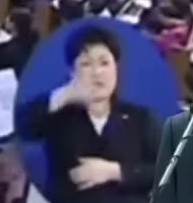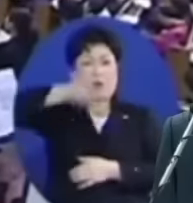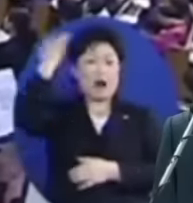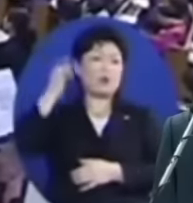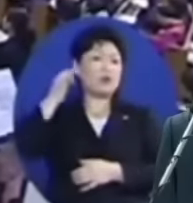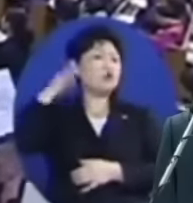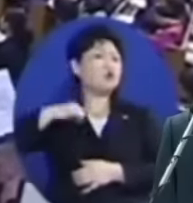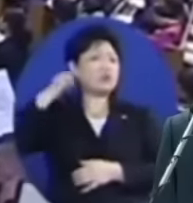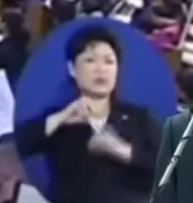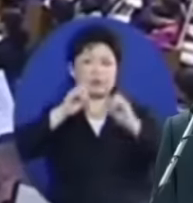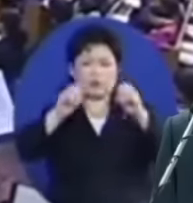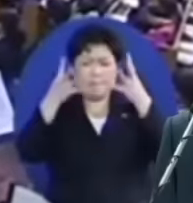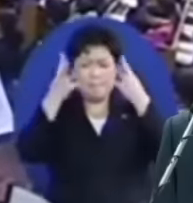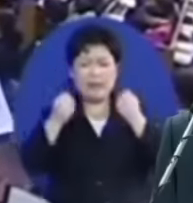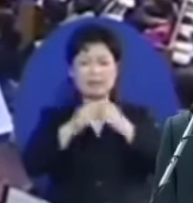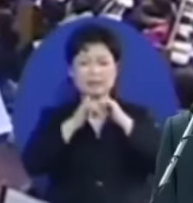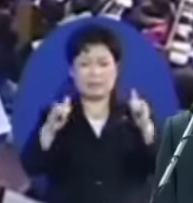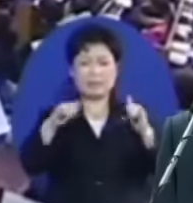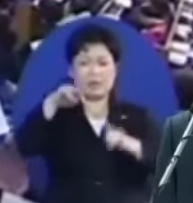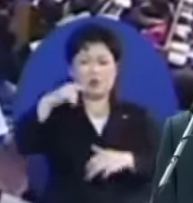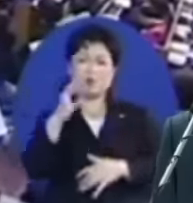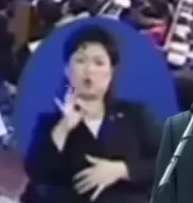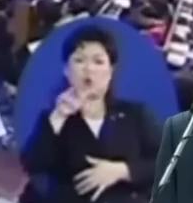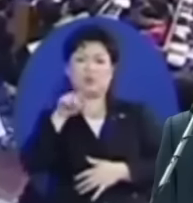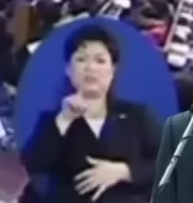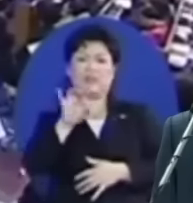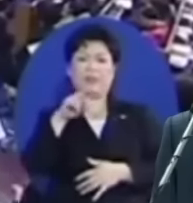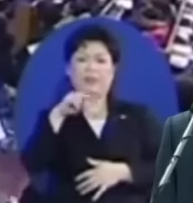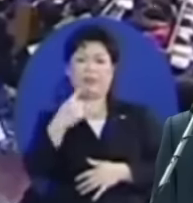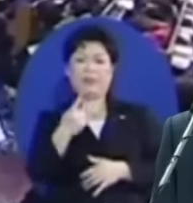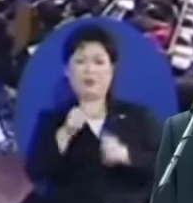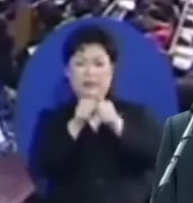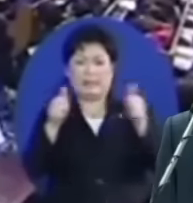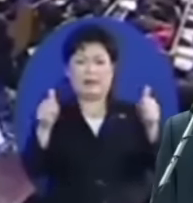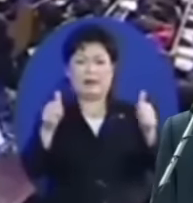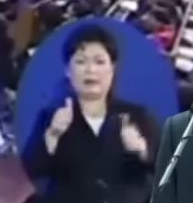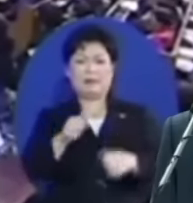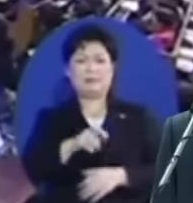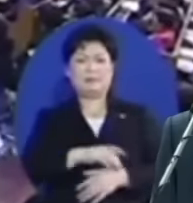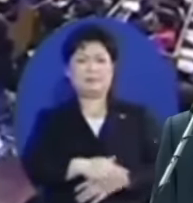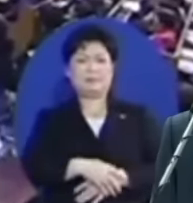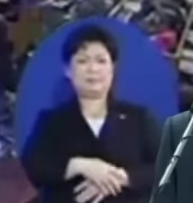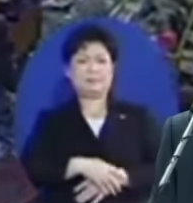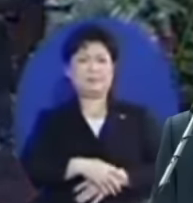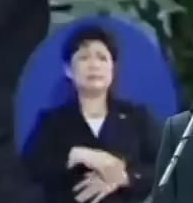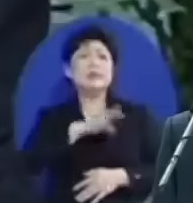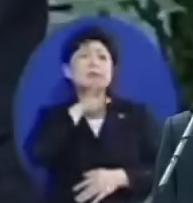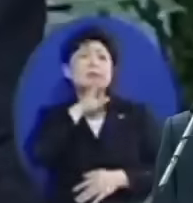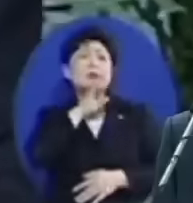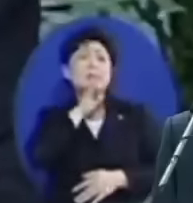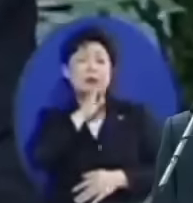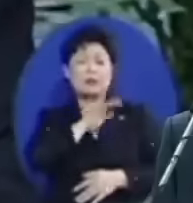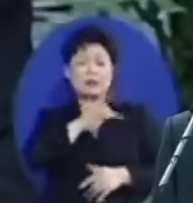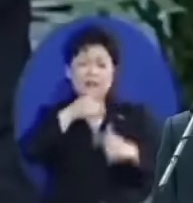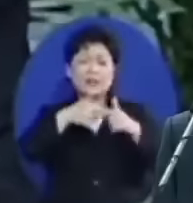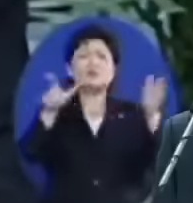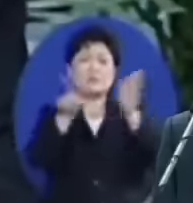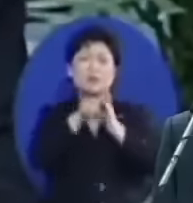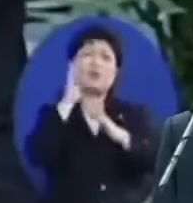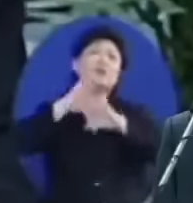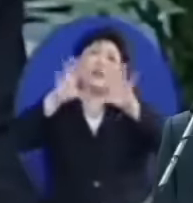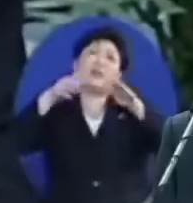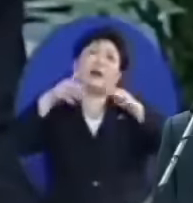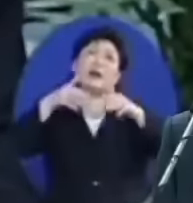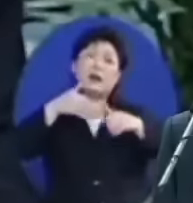중국에서 전도를 많이 하던 송전도라는 사람이 있었습니다. 그 사람 이름이 송전도가 아니라 하도 예수 믿고 천당하라고